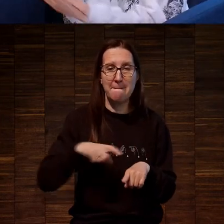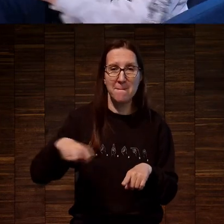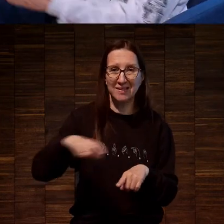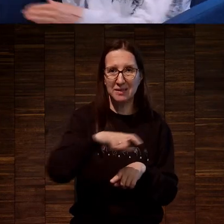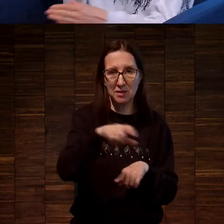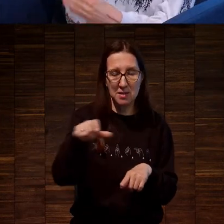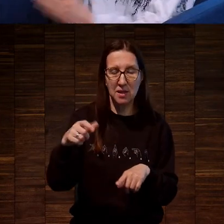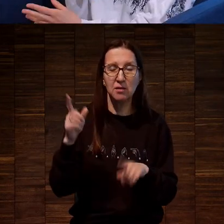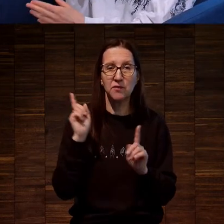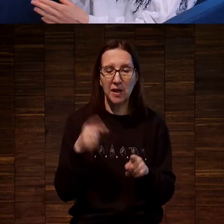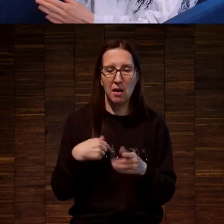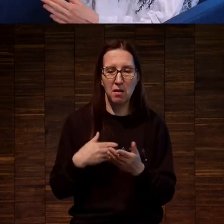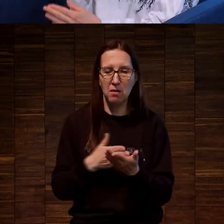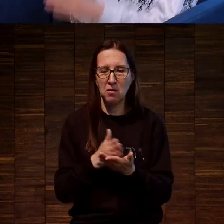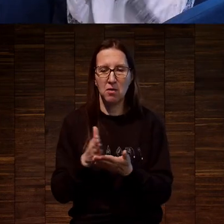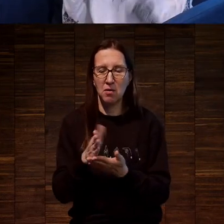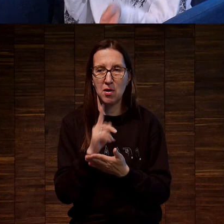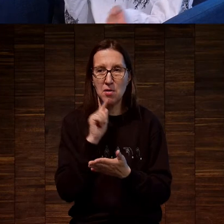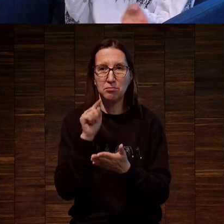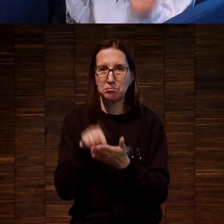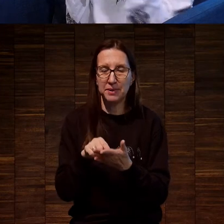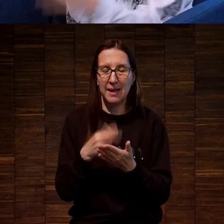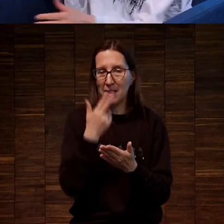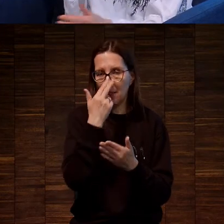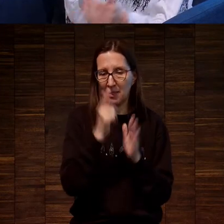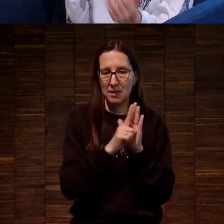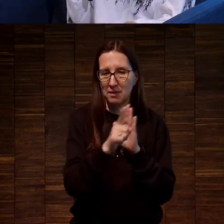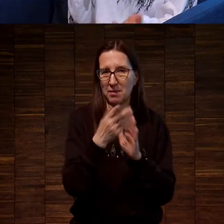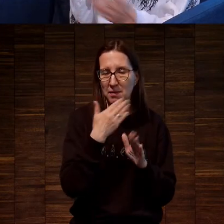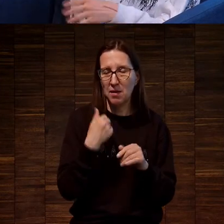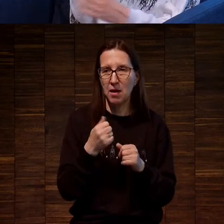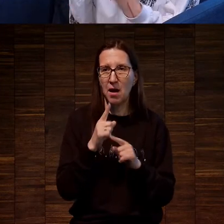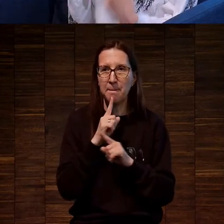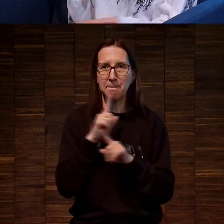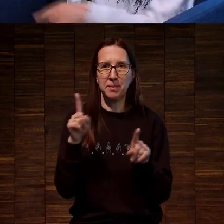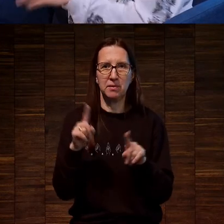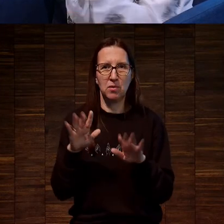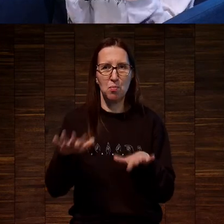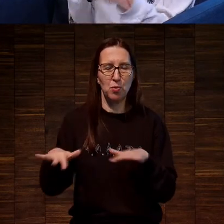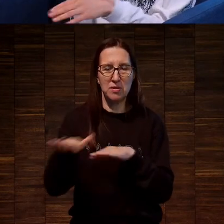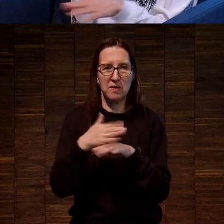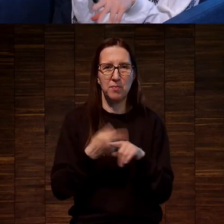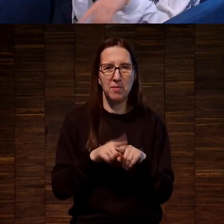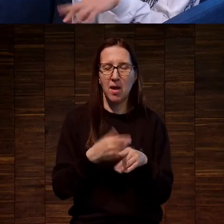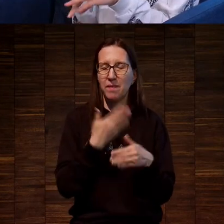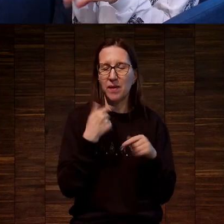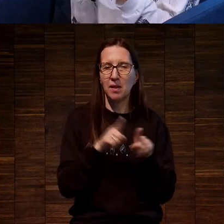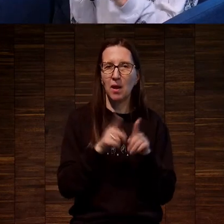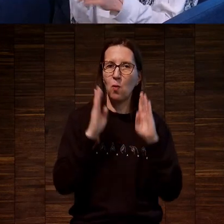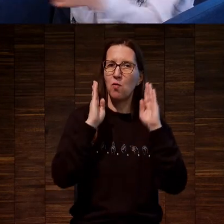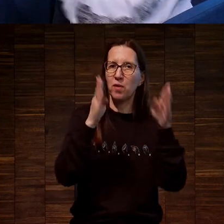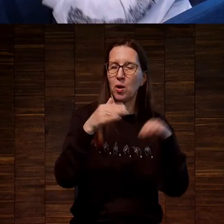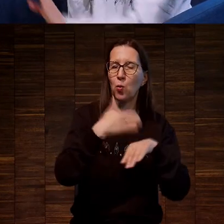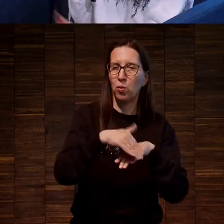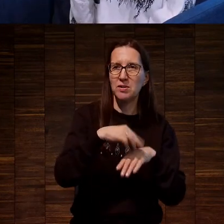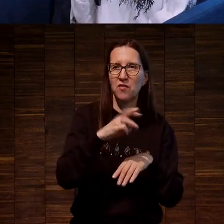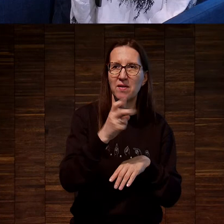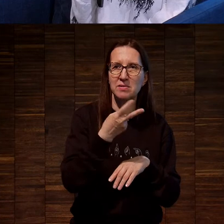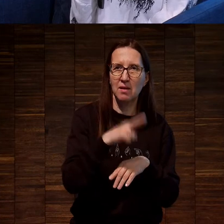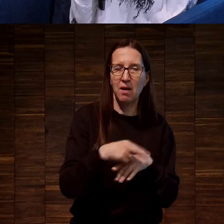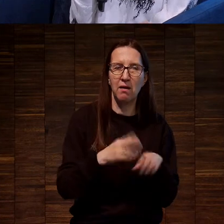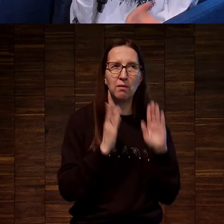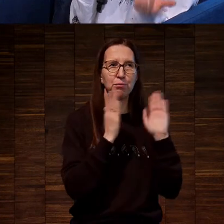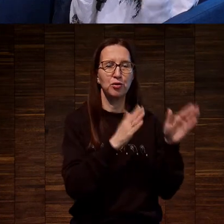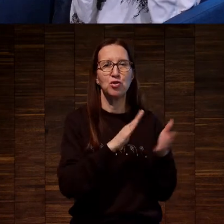то ты попадаешь в очень необычное пространство. Это не Тверская, а Чистопрудный бульвар или вот этот весь набор стандартных магистралей, а новые